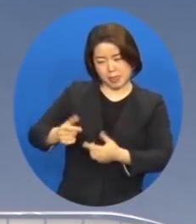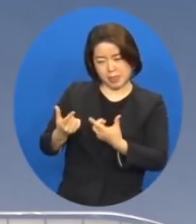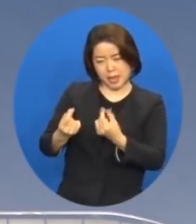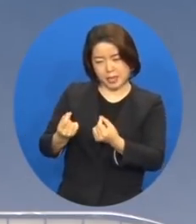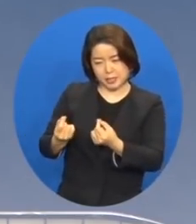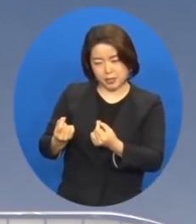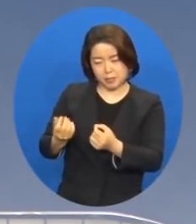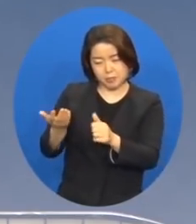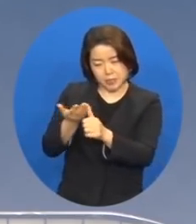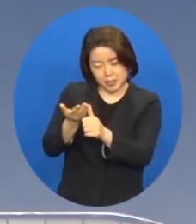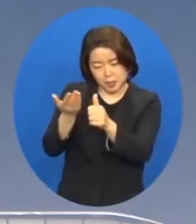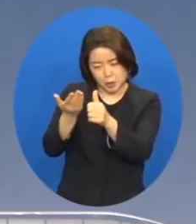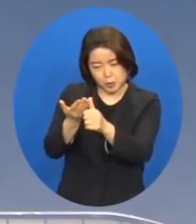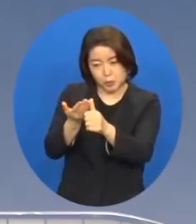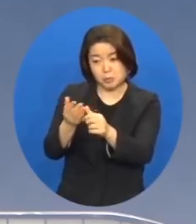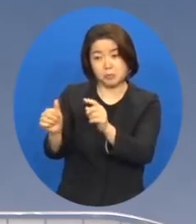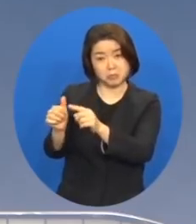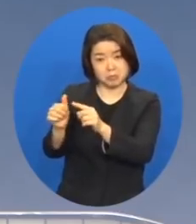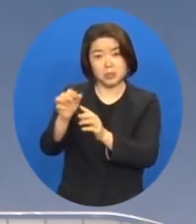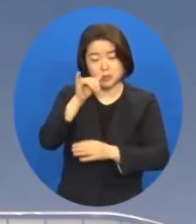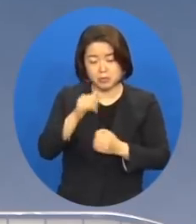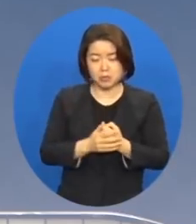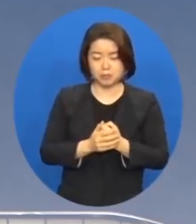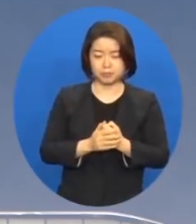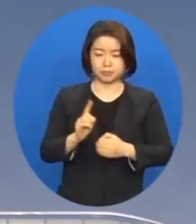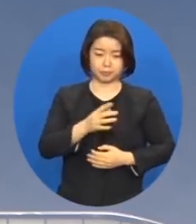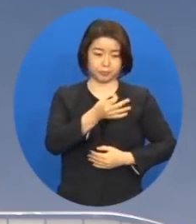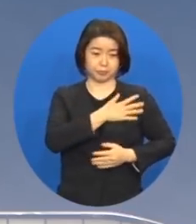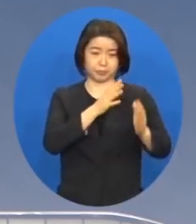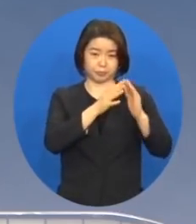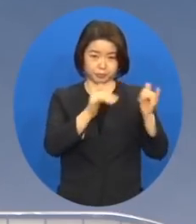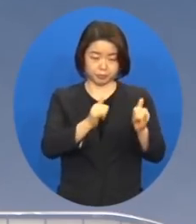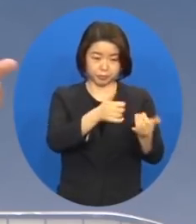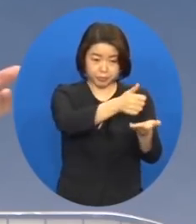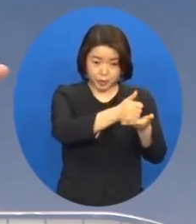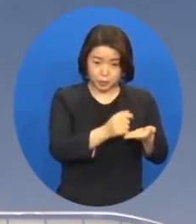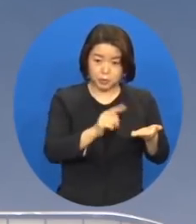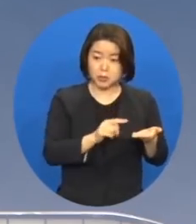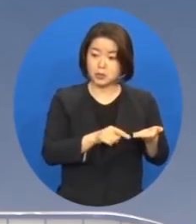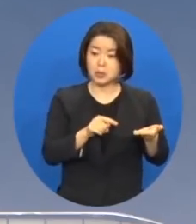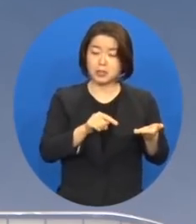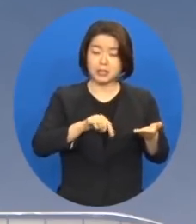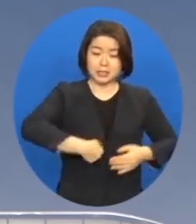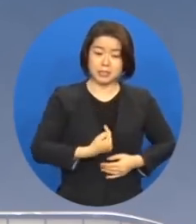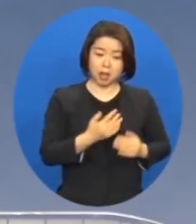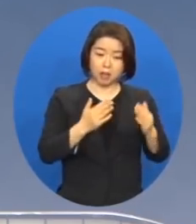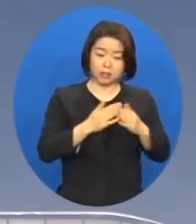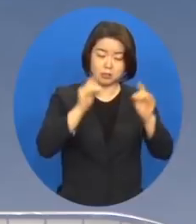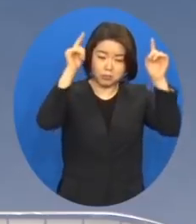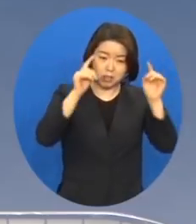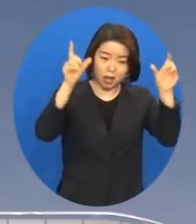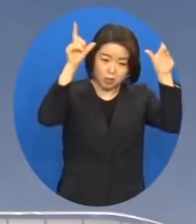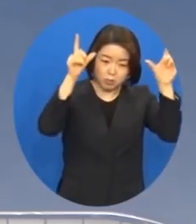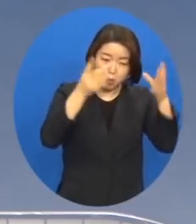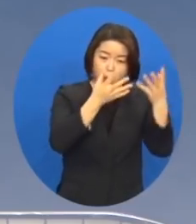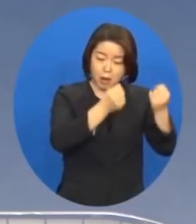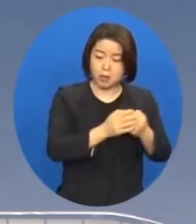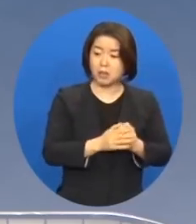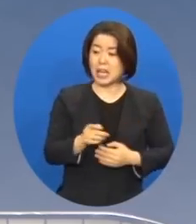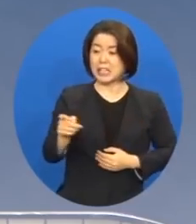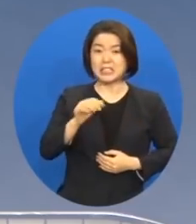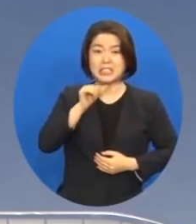암양 한 마리가 있었어요. 어느 날 이 부잣집에 손님이 왔는데 자기 집에 양과 소가 그렇게 많으면서도 이